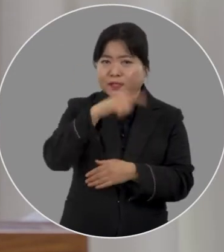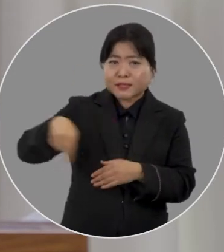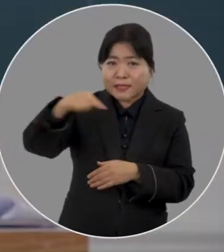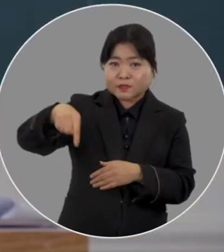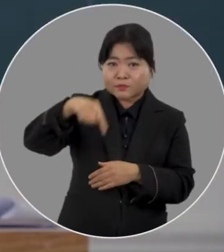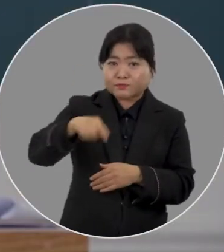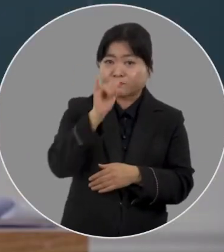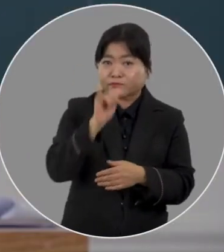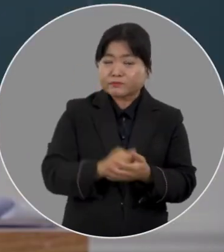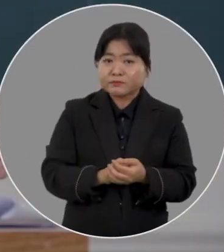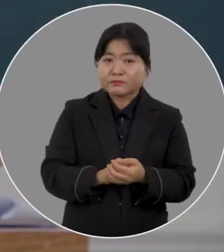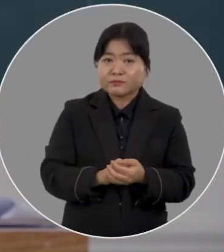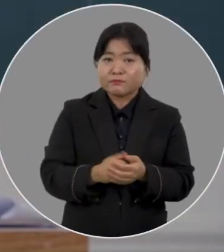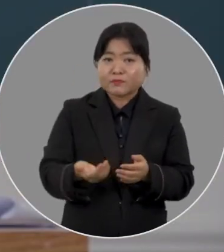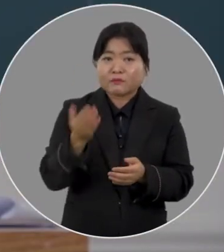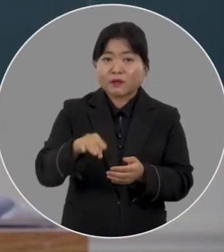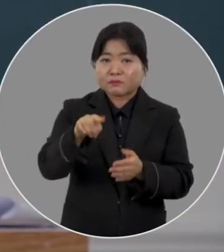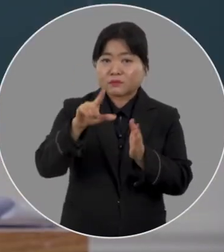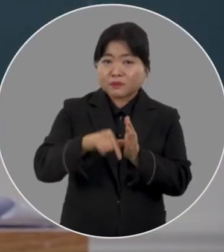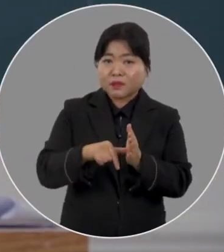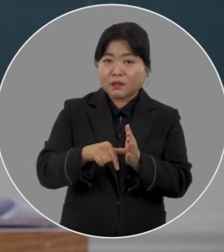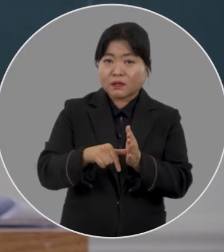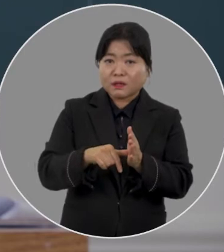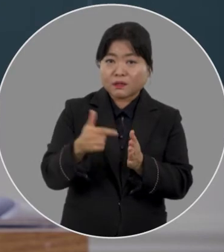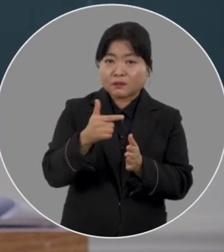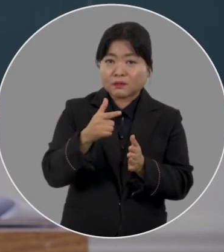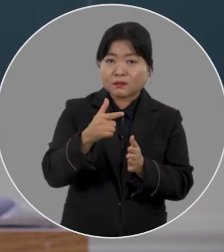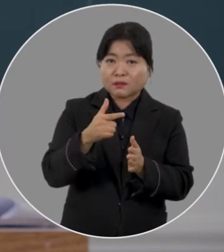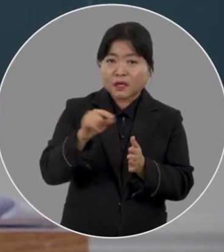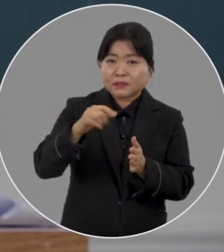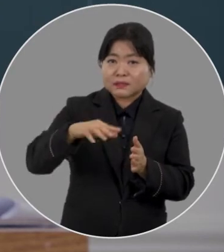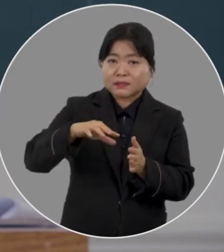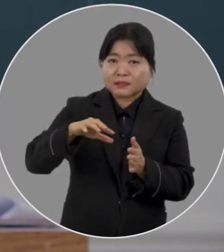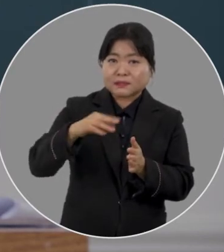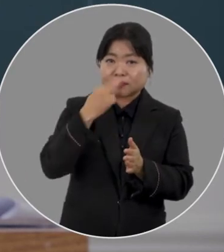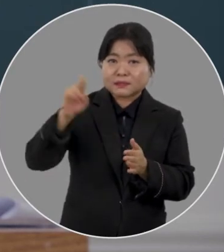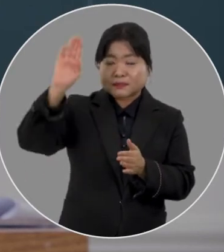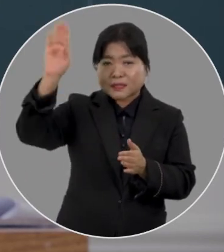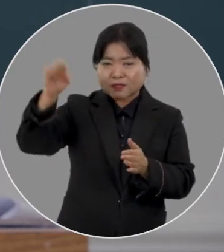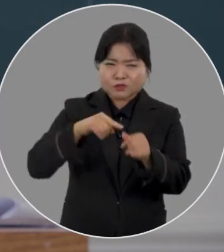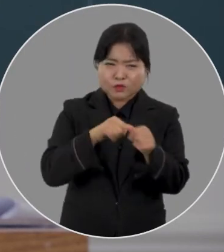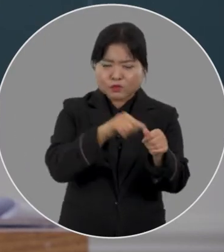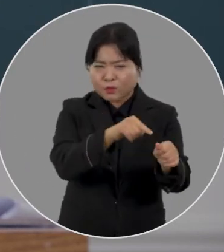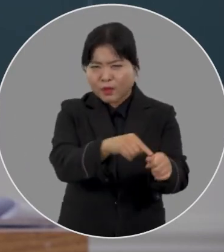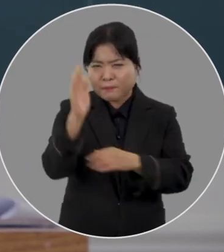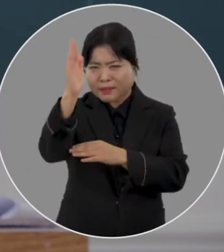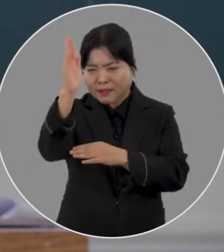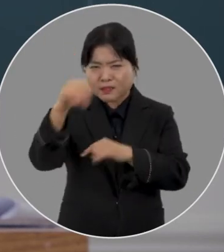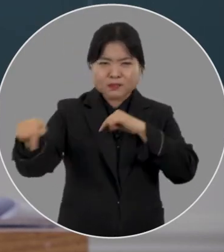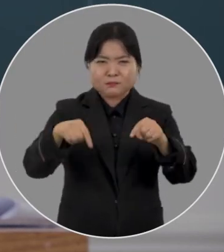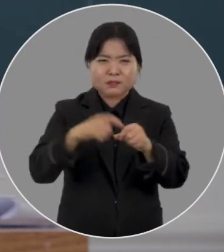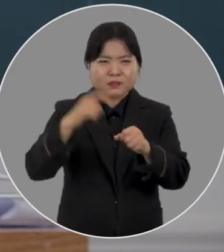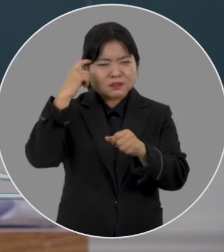근데 당시에 아마 나치의 그런 선동의 메시지가 지배적인 의견이 아니었음에도